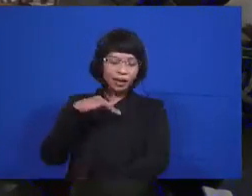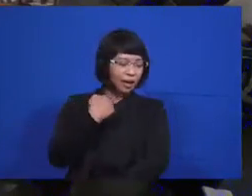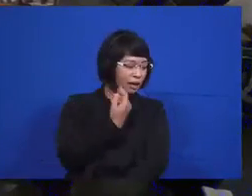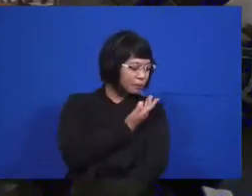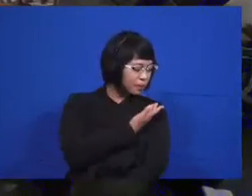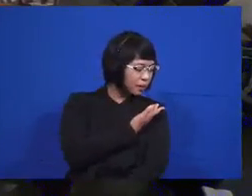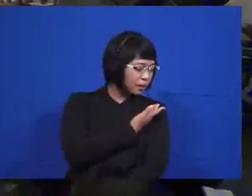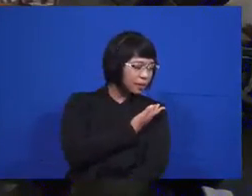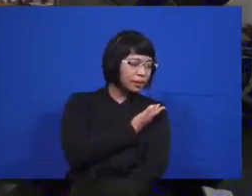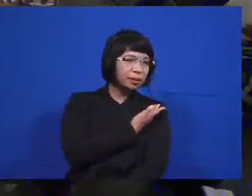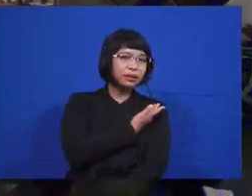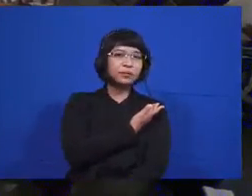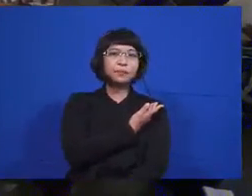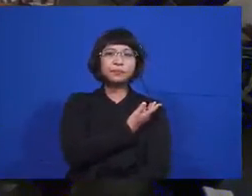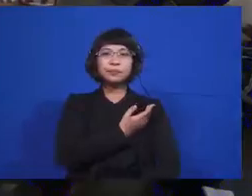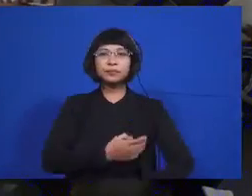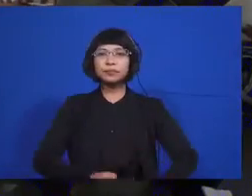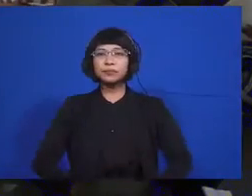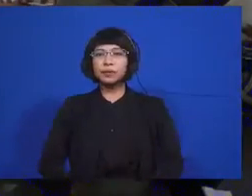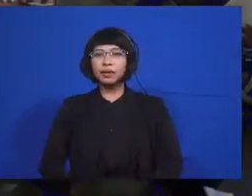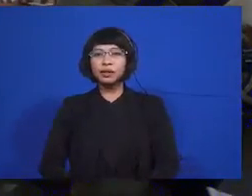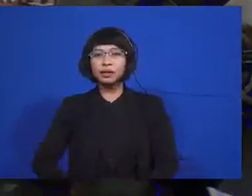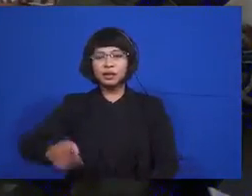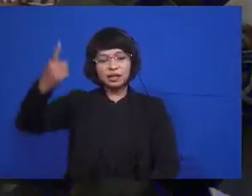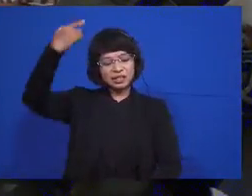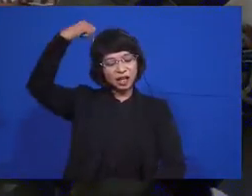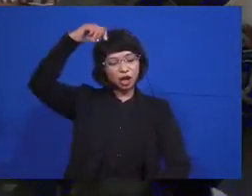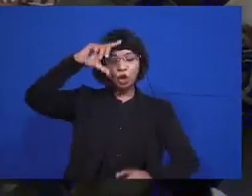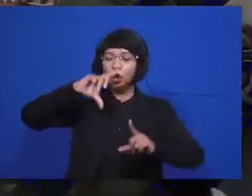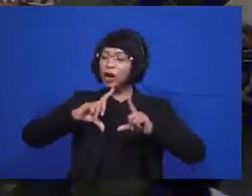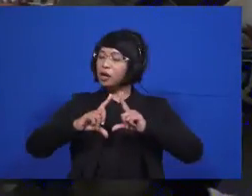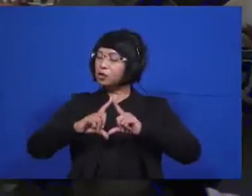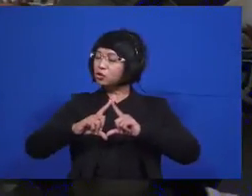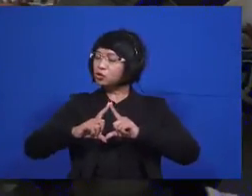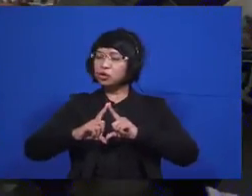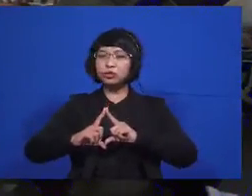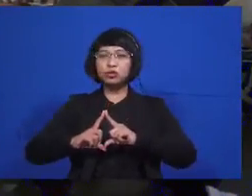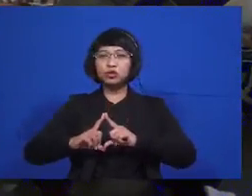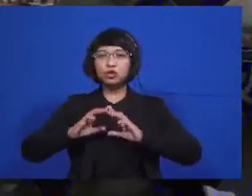doakanlah kami. Santo Agustinus,